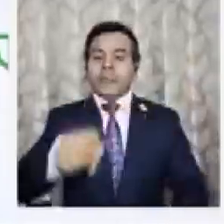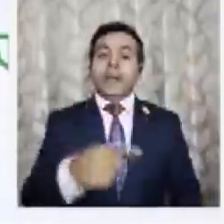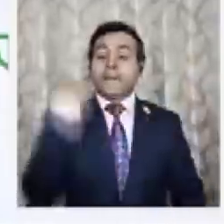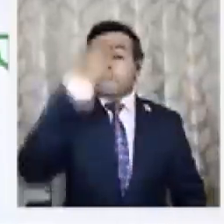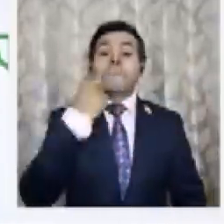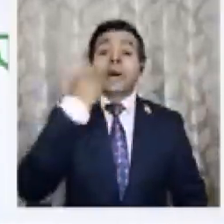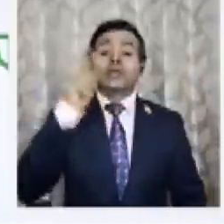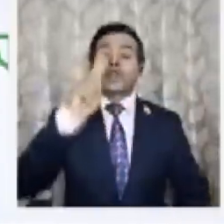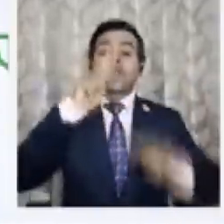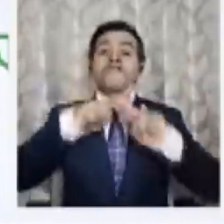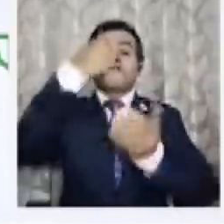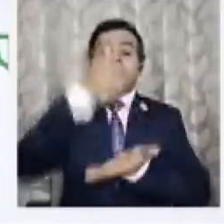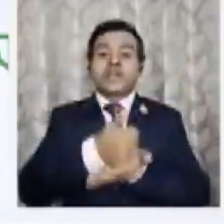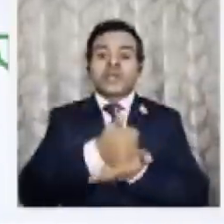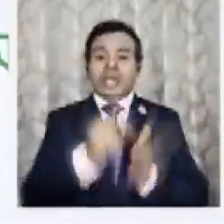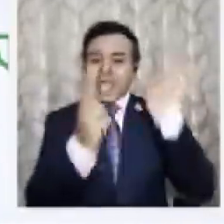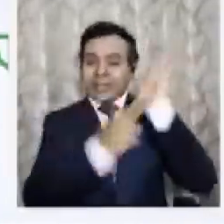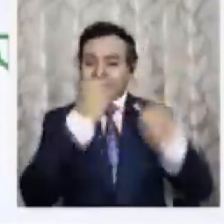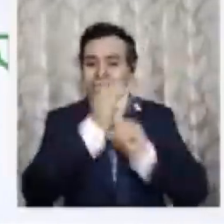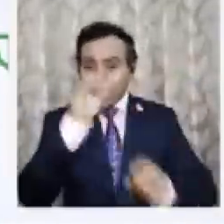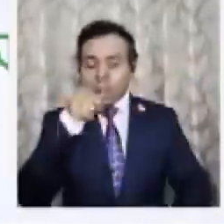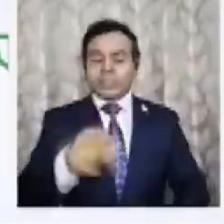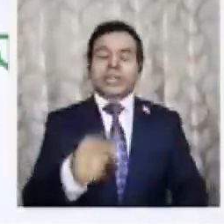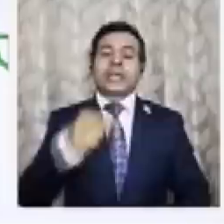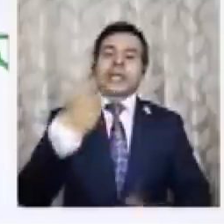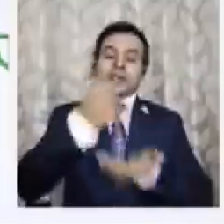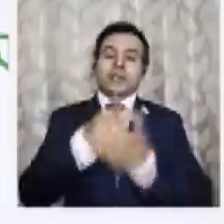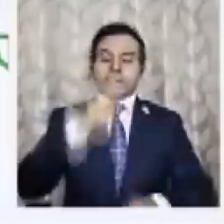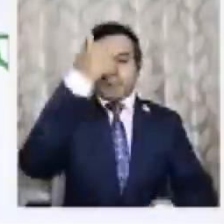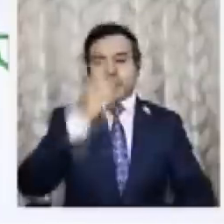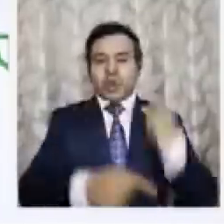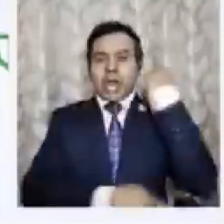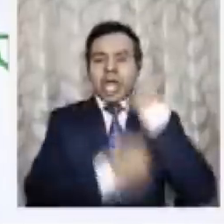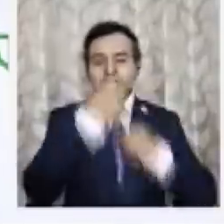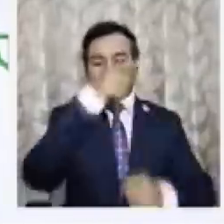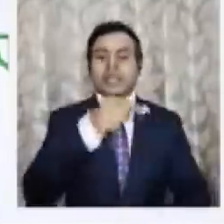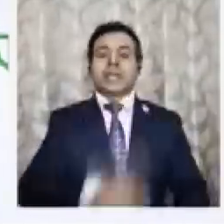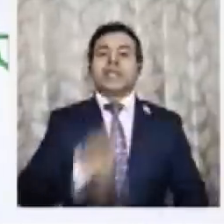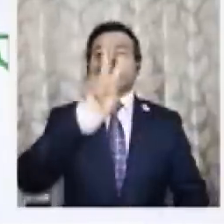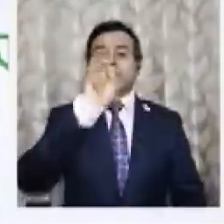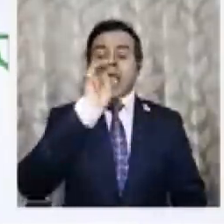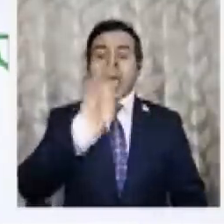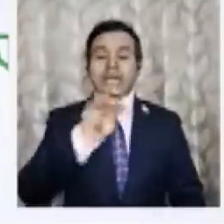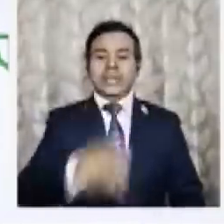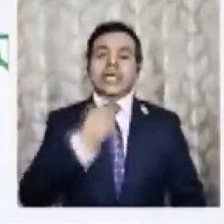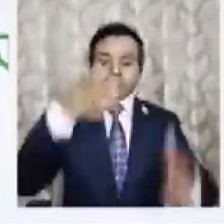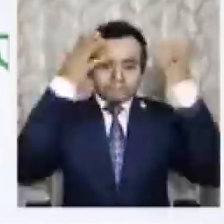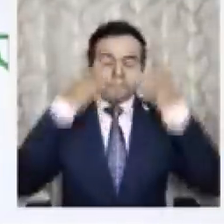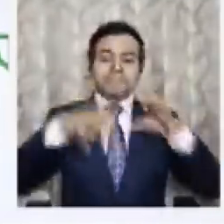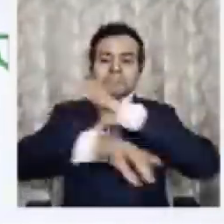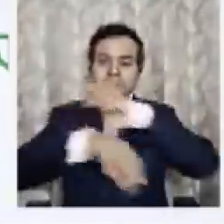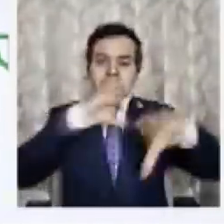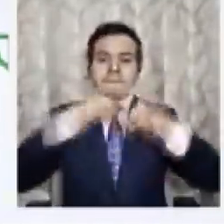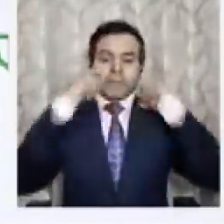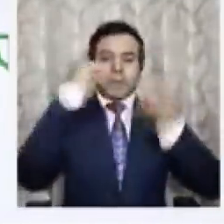ফরওয়ার্ড বাংলাদেশ এবং মানুষ মানুষের জন্য ফাউন্ডেশন। তারা ইতিমধ্যেই সরকারি বিভিন্ন হাসপাতালে 20,000 ব্যক্তিগত সুরক্ষা